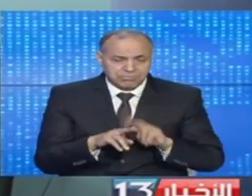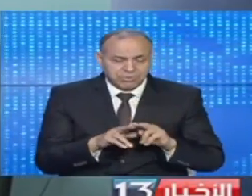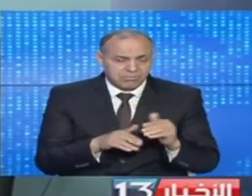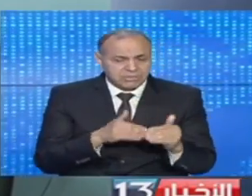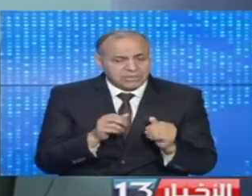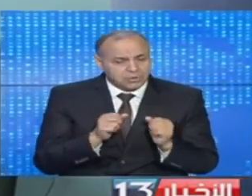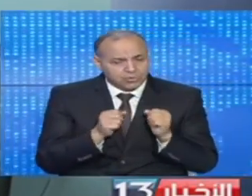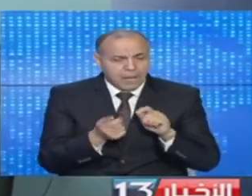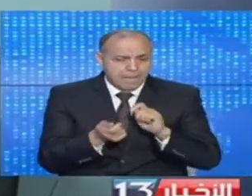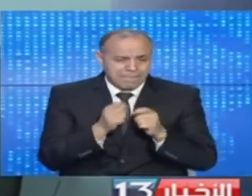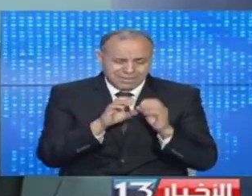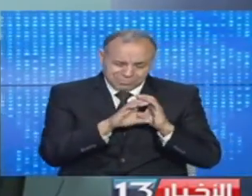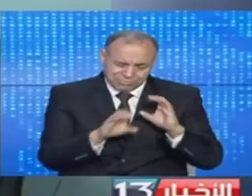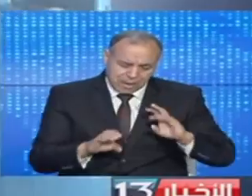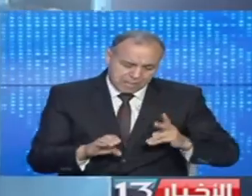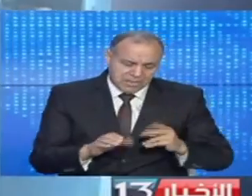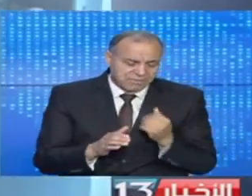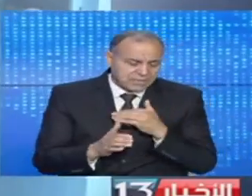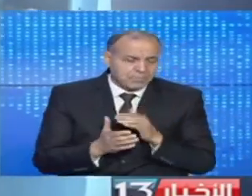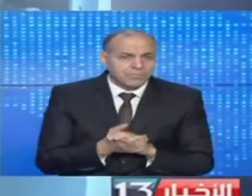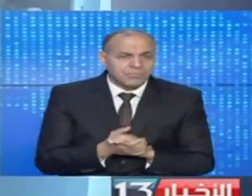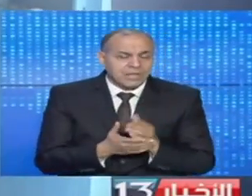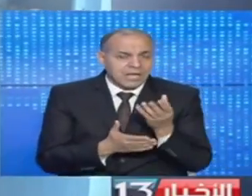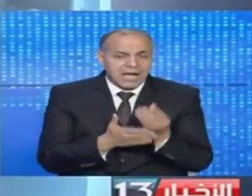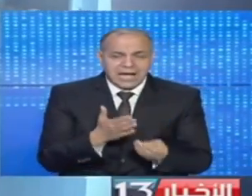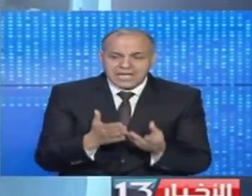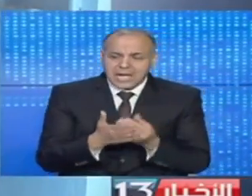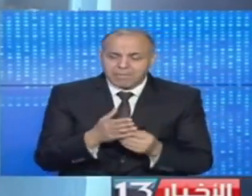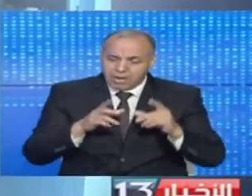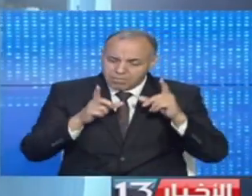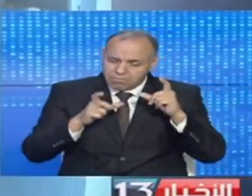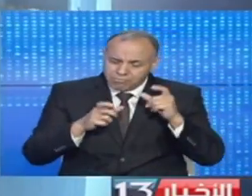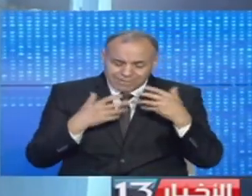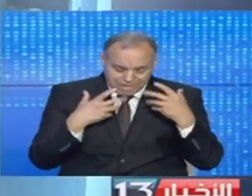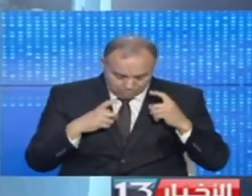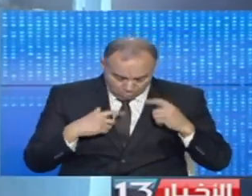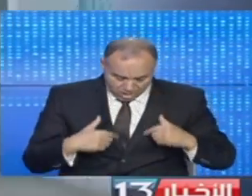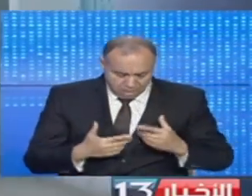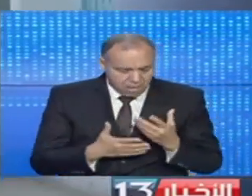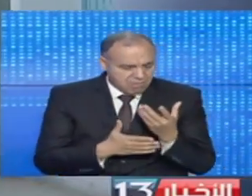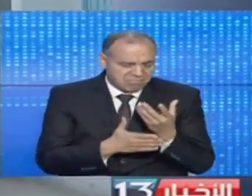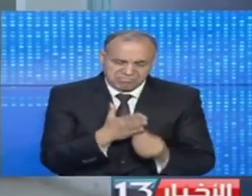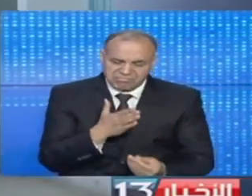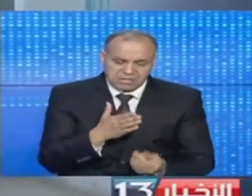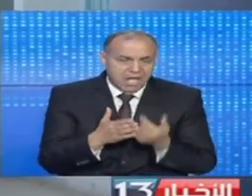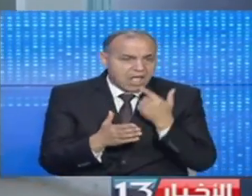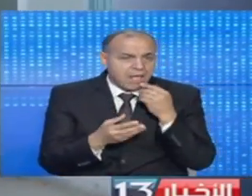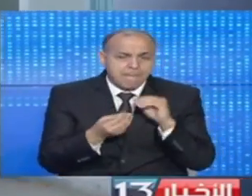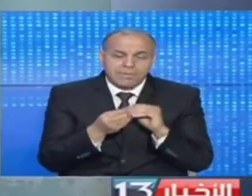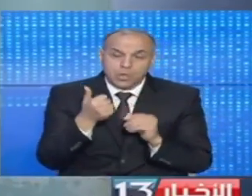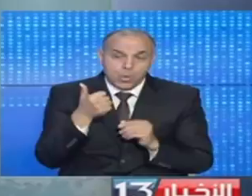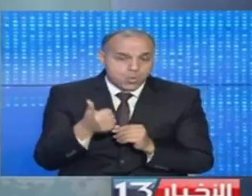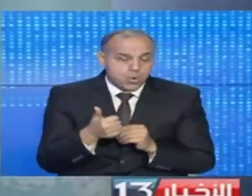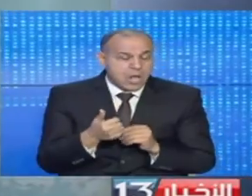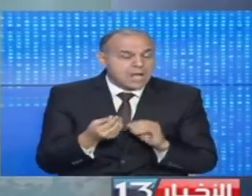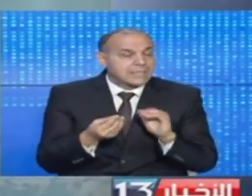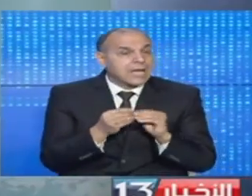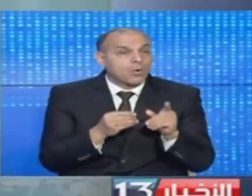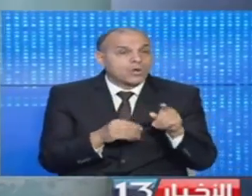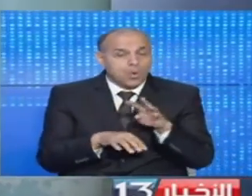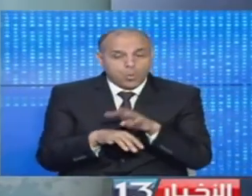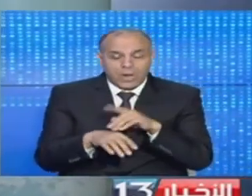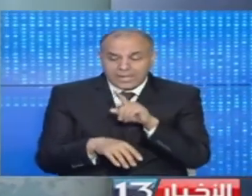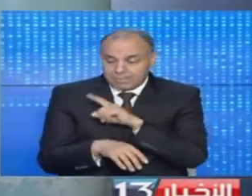بشيء وقت الاسكان يرى واحد من مشكلات عديده تعاني منها